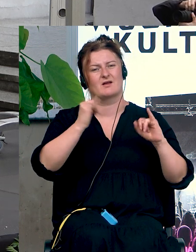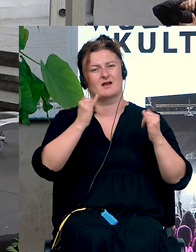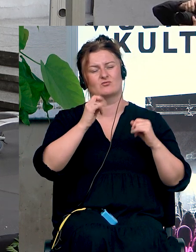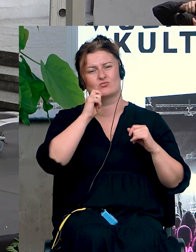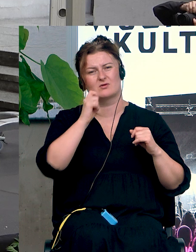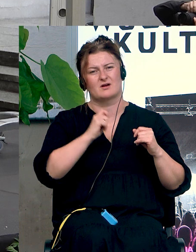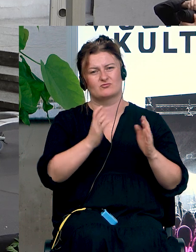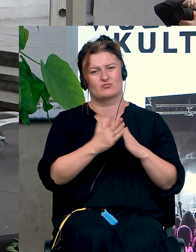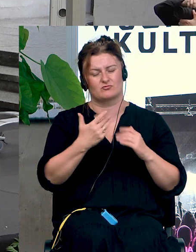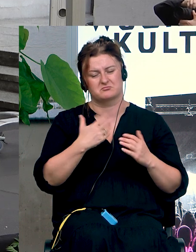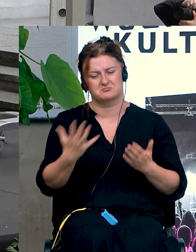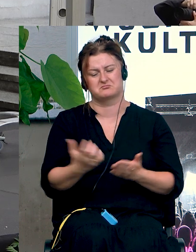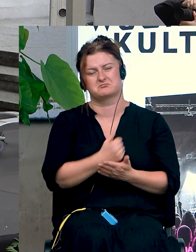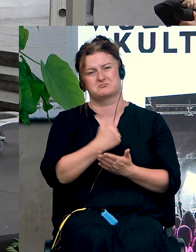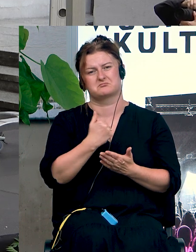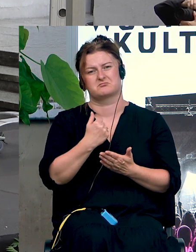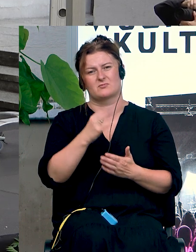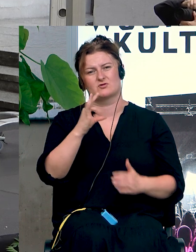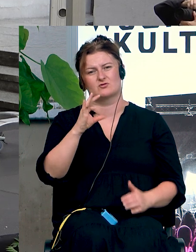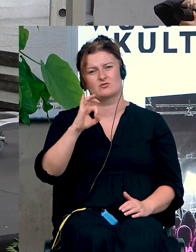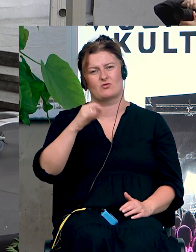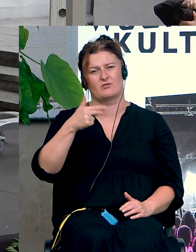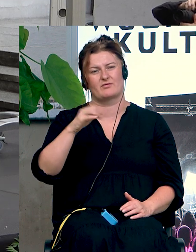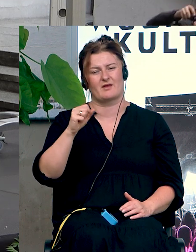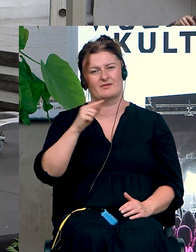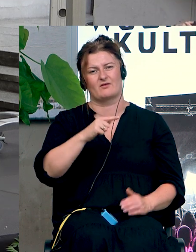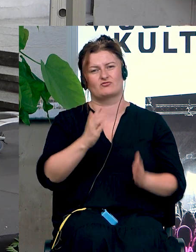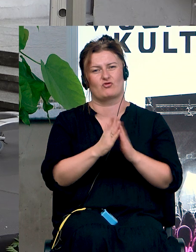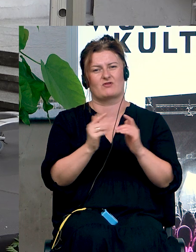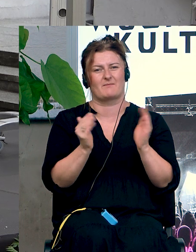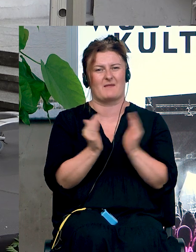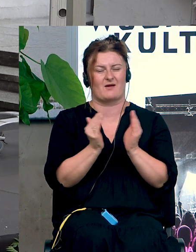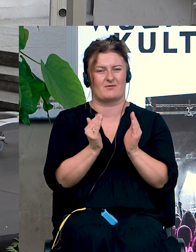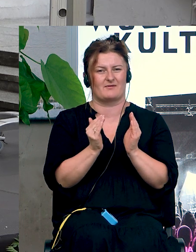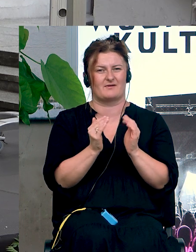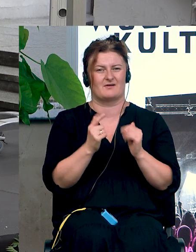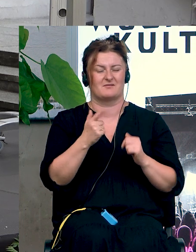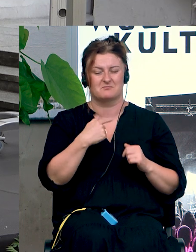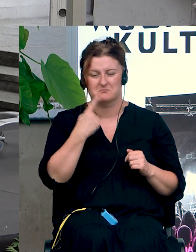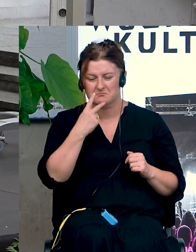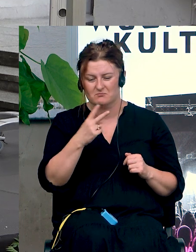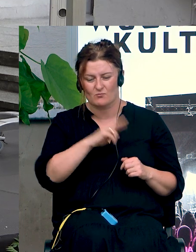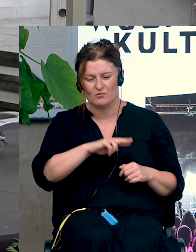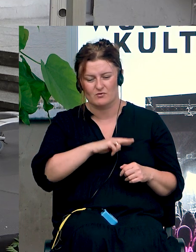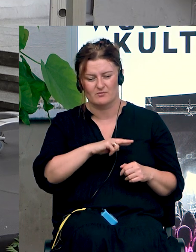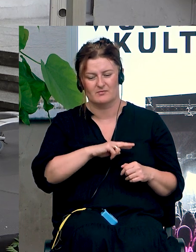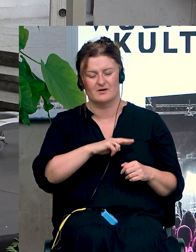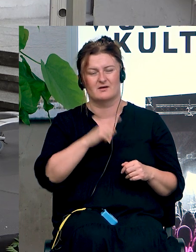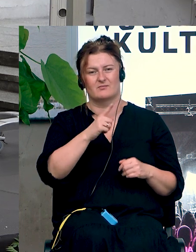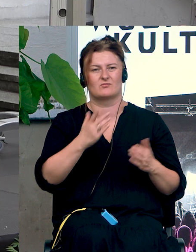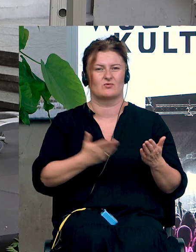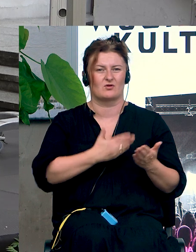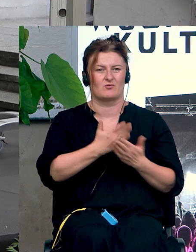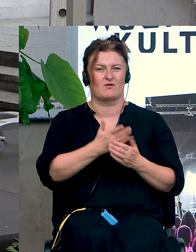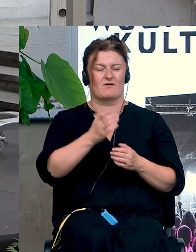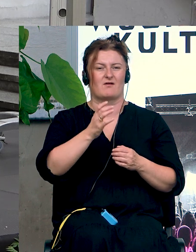книжку «Соня», бо ця книжка була найменша. Книжка їй так сподобалась, що вона запропонувала її видавництву, переклала, і